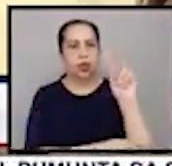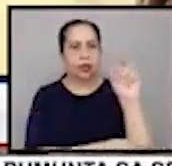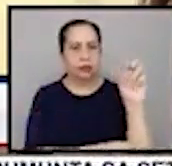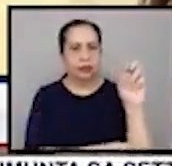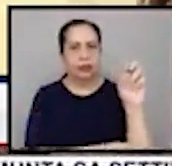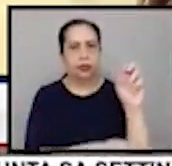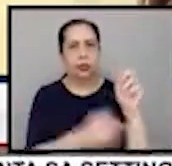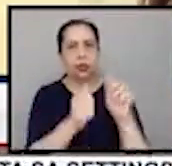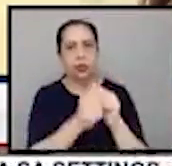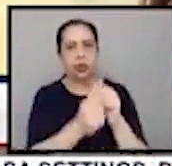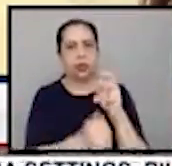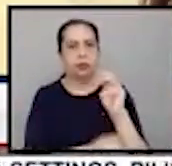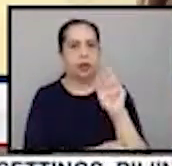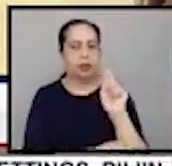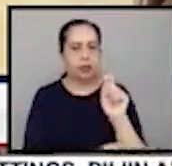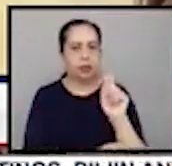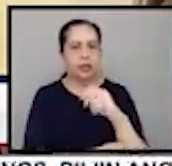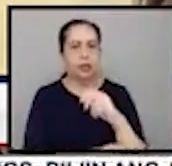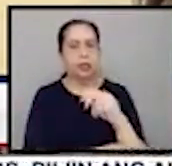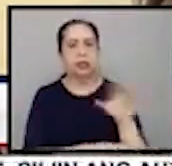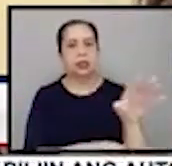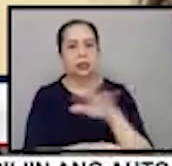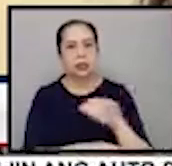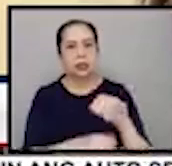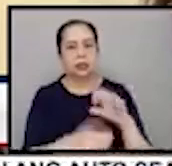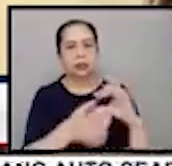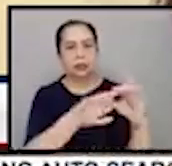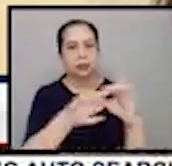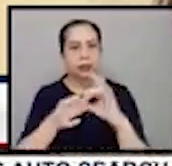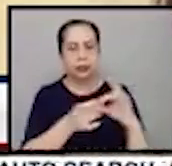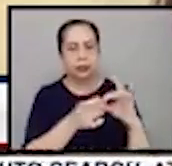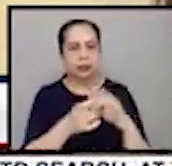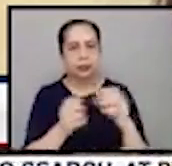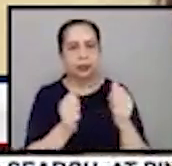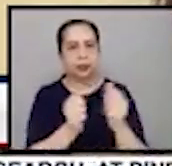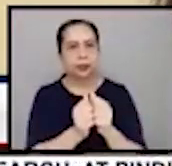MRT and Common Station. Second, magkatabi ito sa